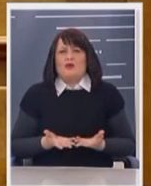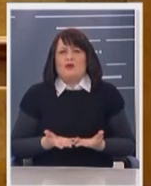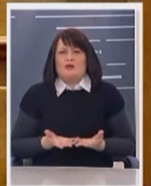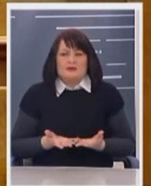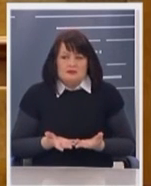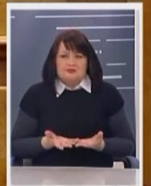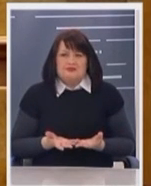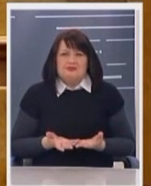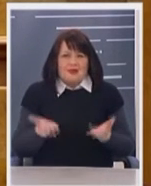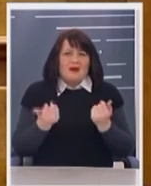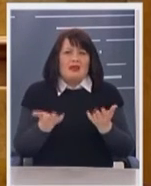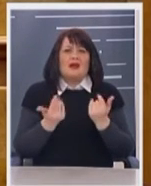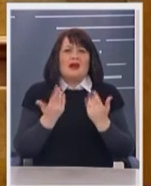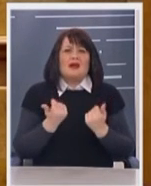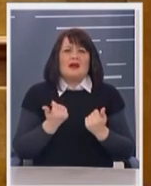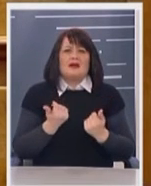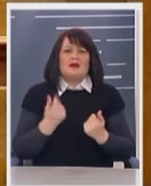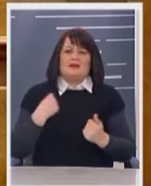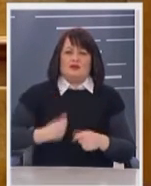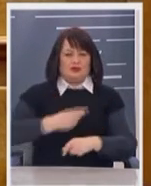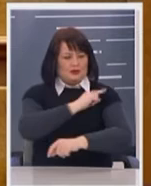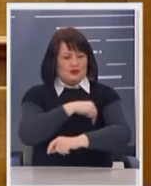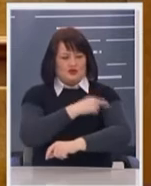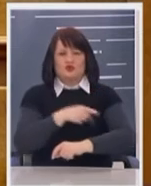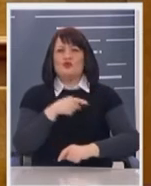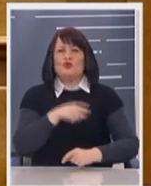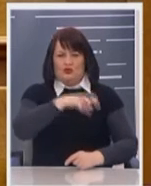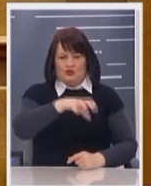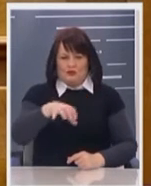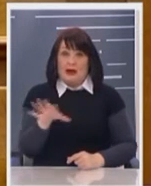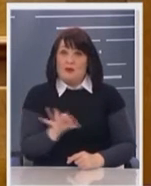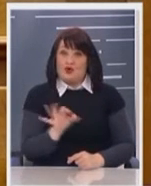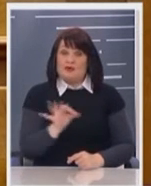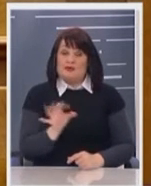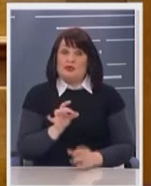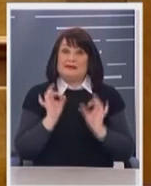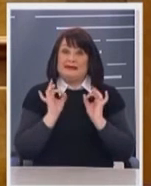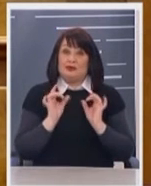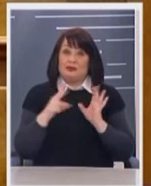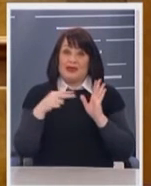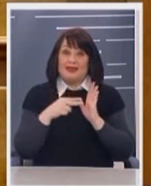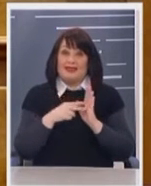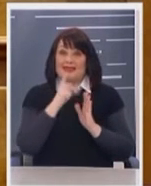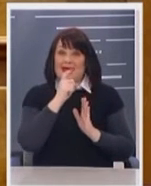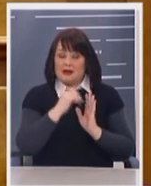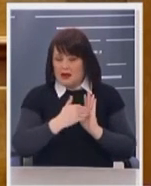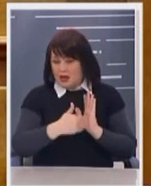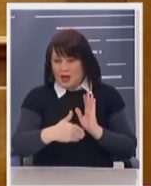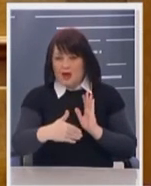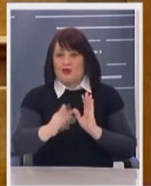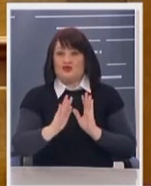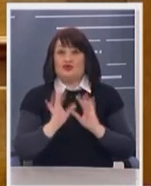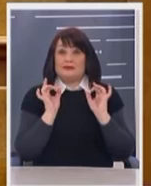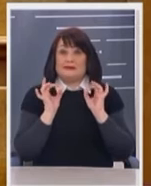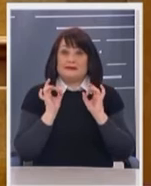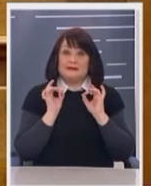Στα ελληνικά δημόσια νοσοκομεία δεν είχε γίνει καμία πρόσληψη από το 2010